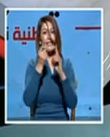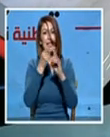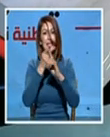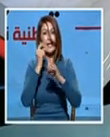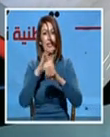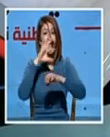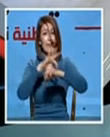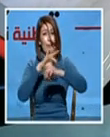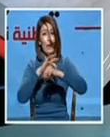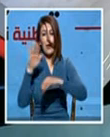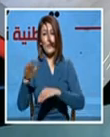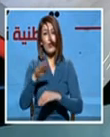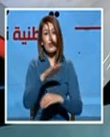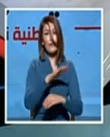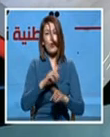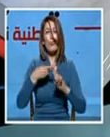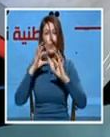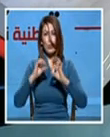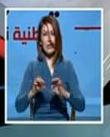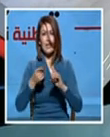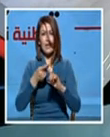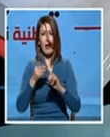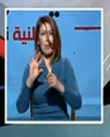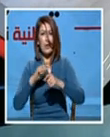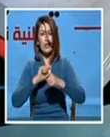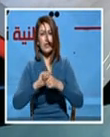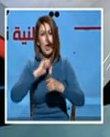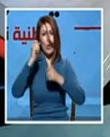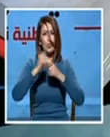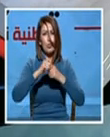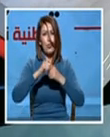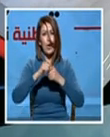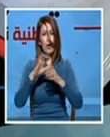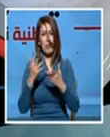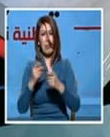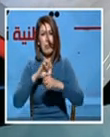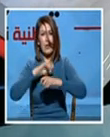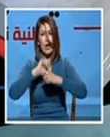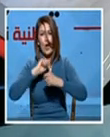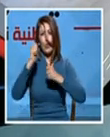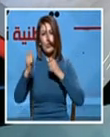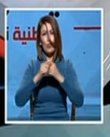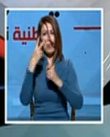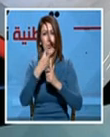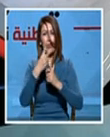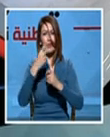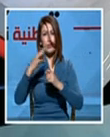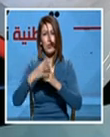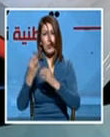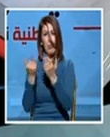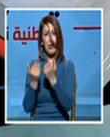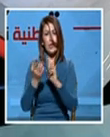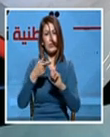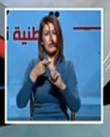التلقيح اللي مثلا عنده جمعه مؤخر جمعتين قداش ينجم يصبر ما يلقحش صغيره ولا يخرج يلقح لا